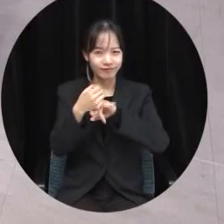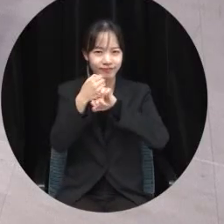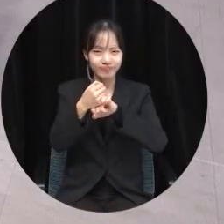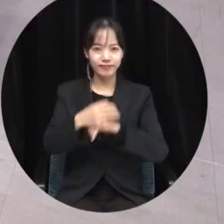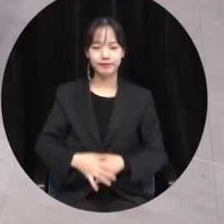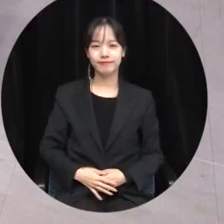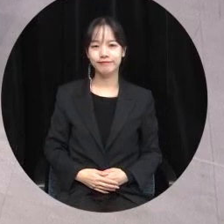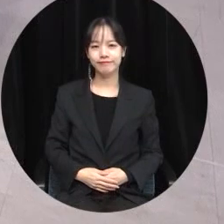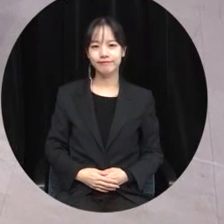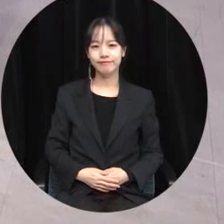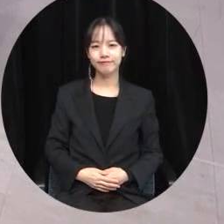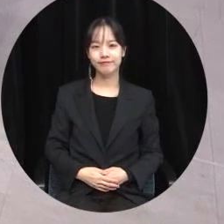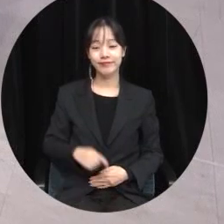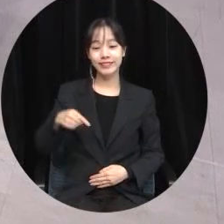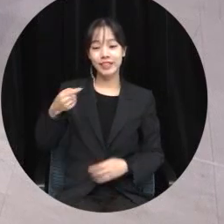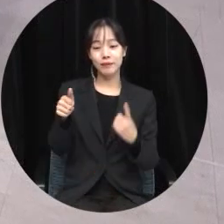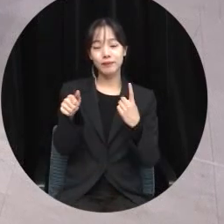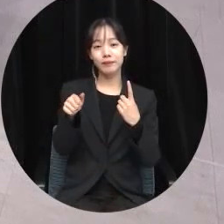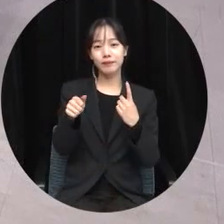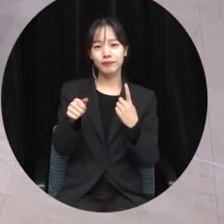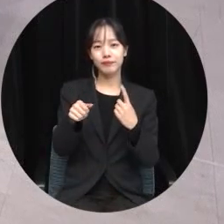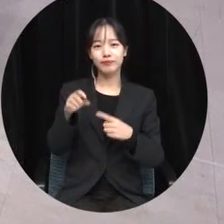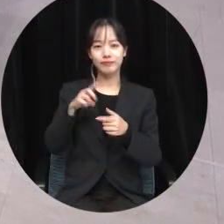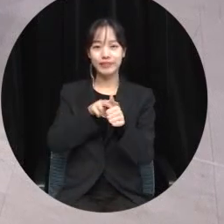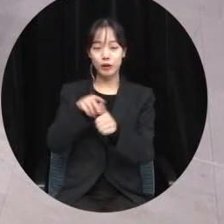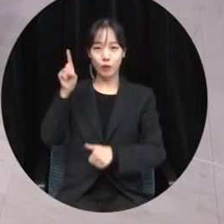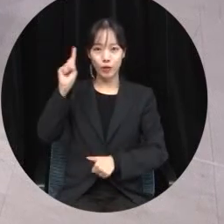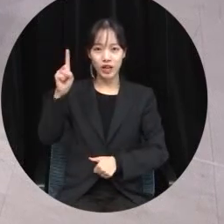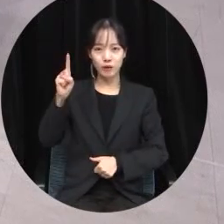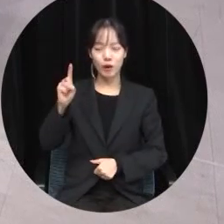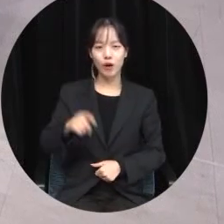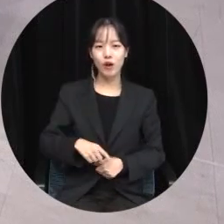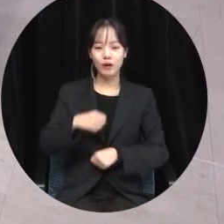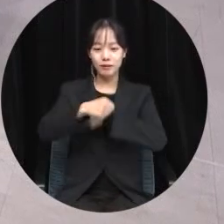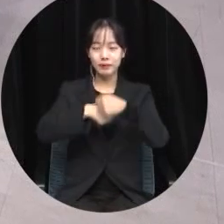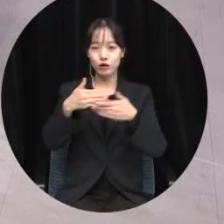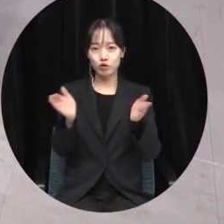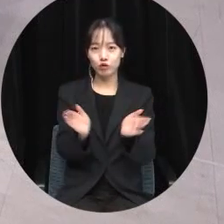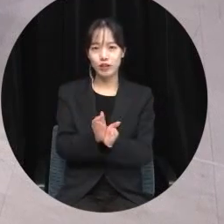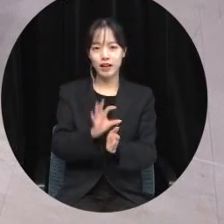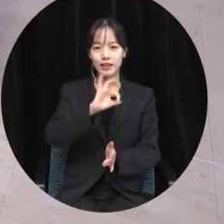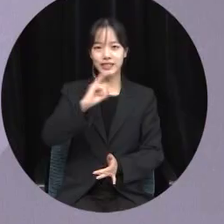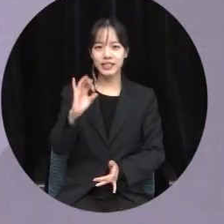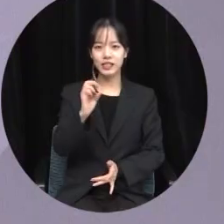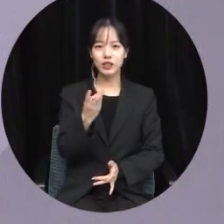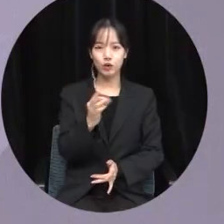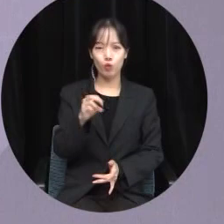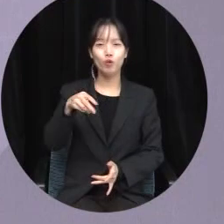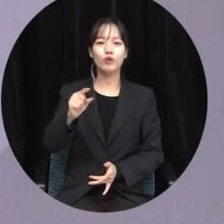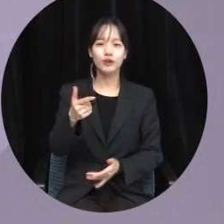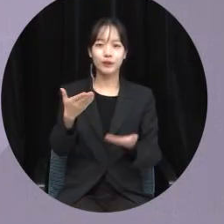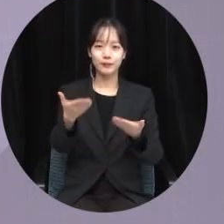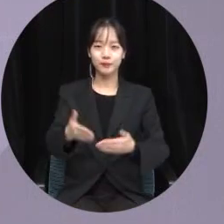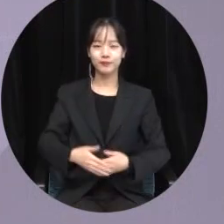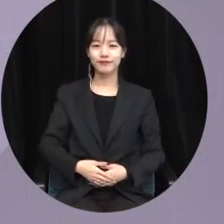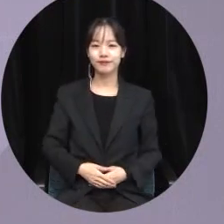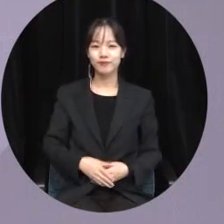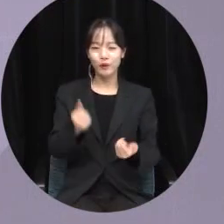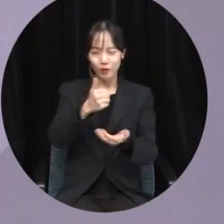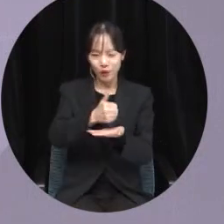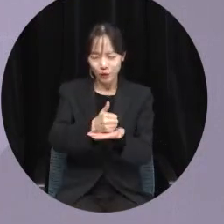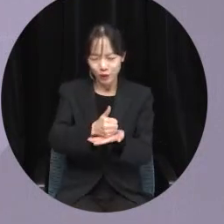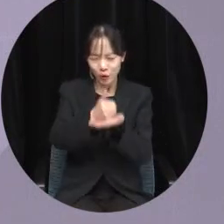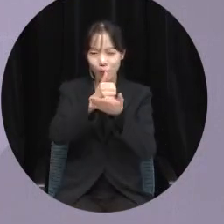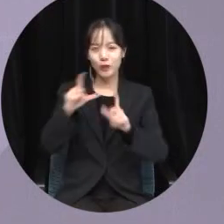기호 1번 더불어민주당 이용선 후보의 시작 발언 듣겠습니다. 존경하는 신월동 신정